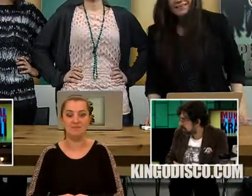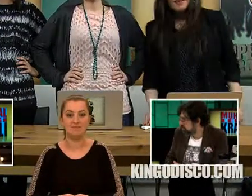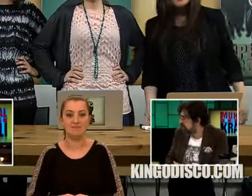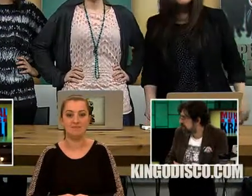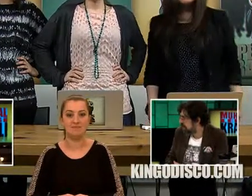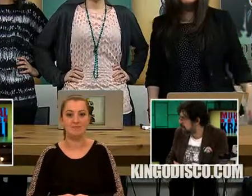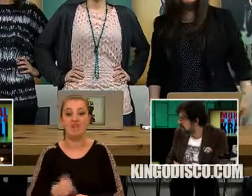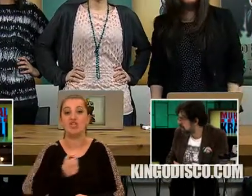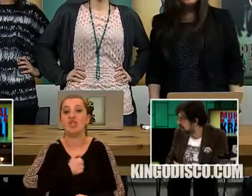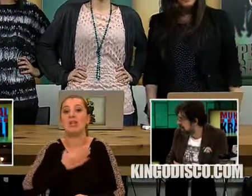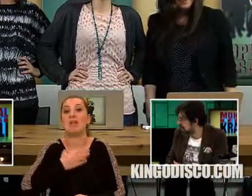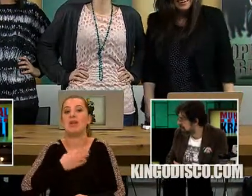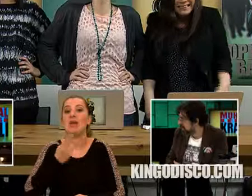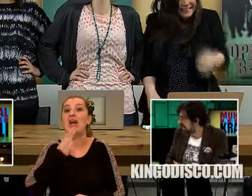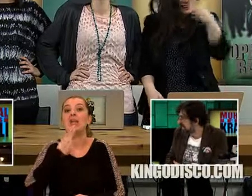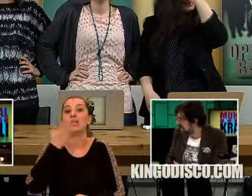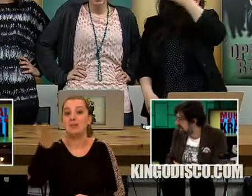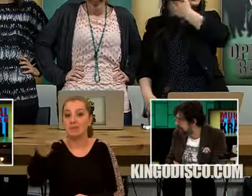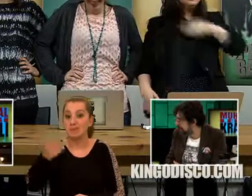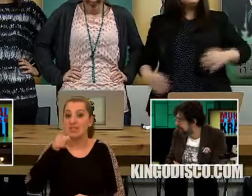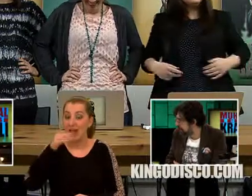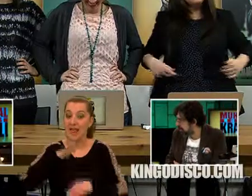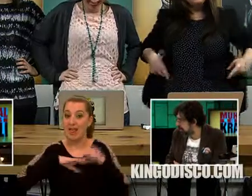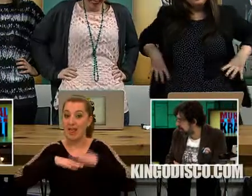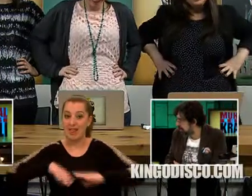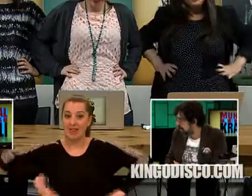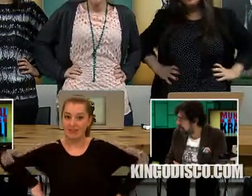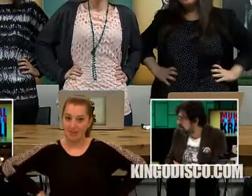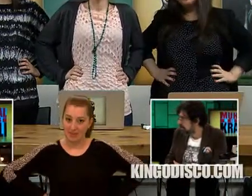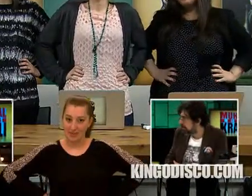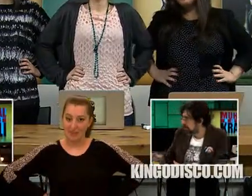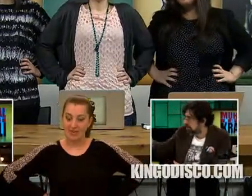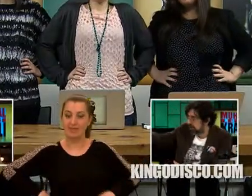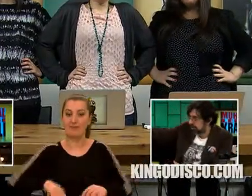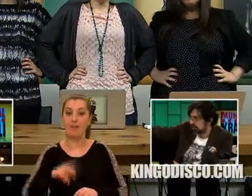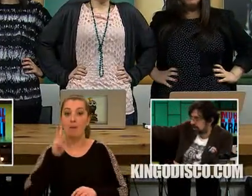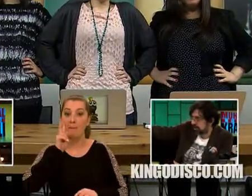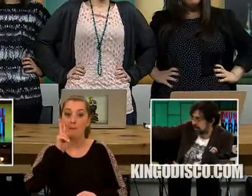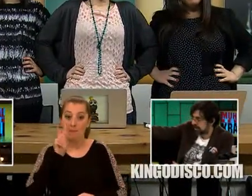ayağa. Canım benim, kadınım. Sen de elini beline koy. Bak şimdi bu